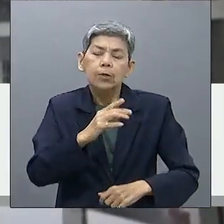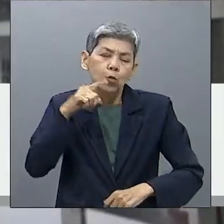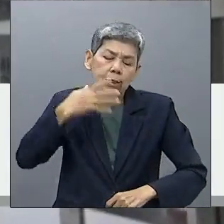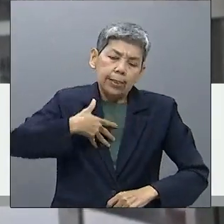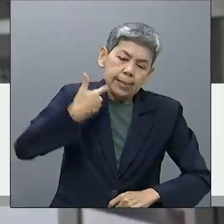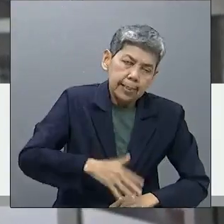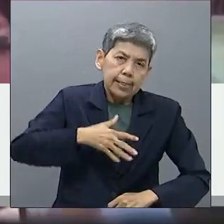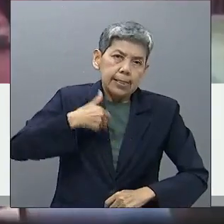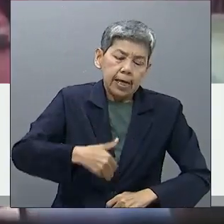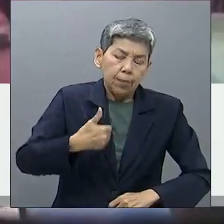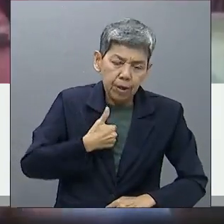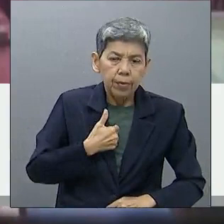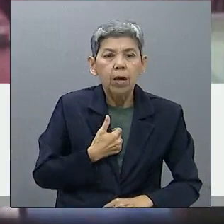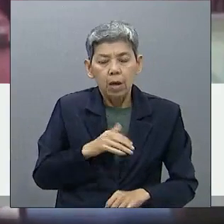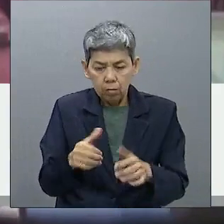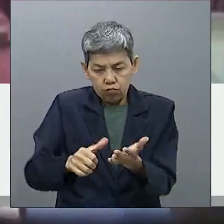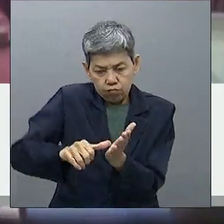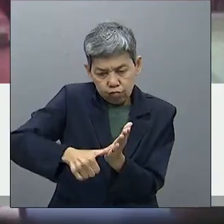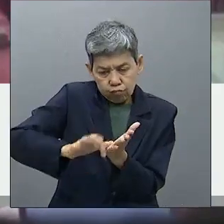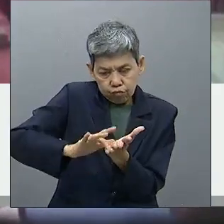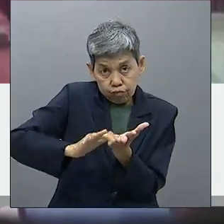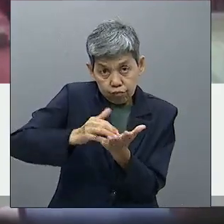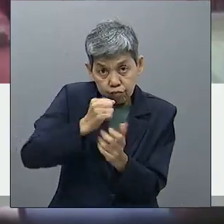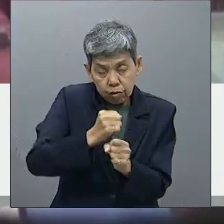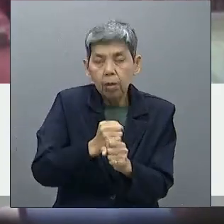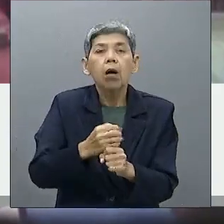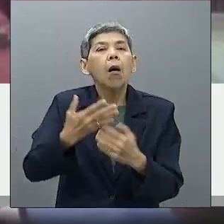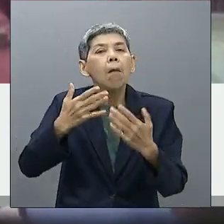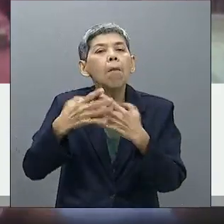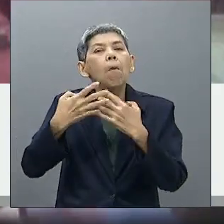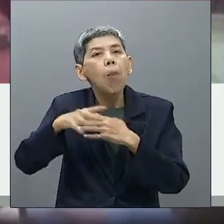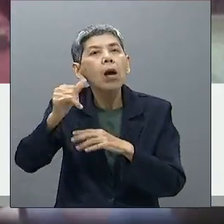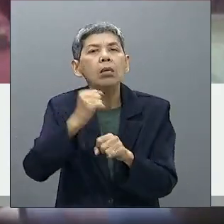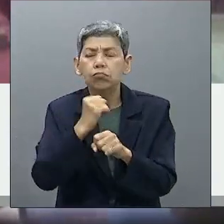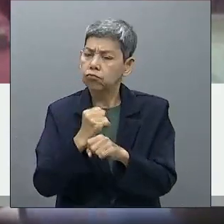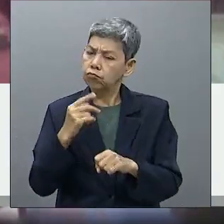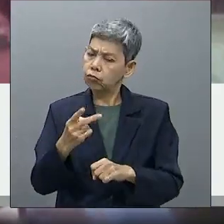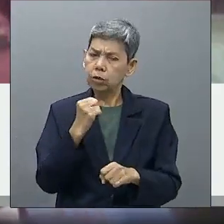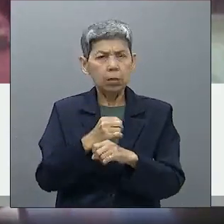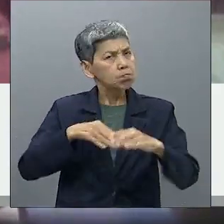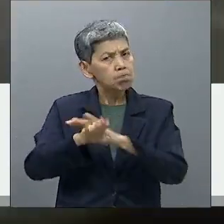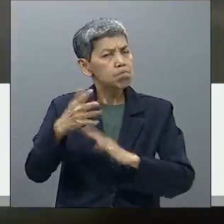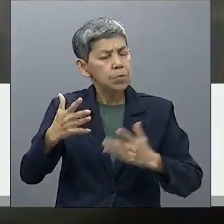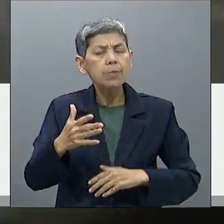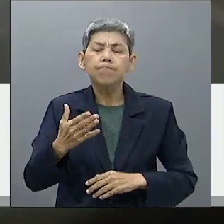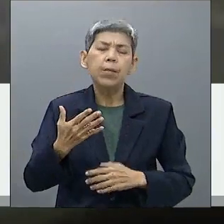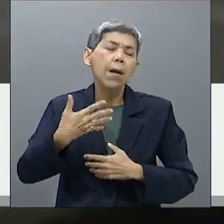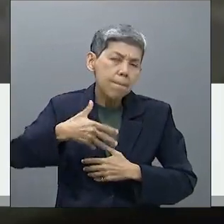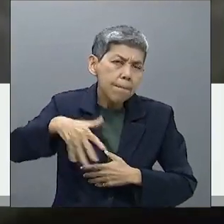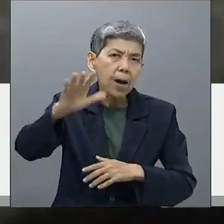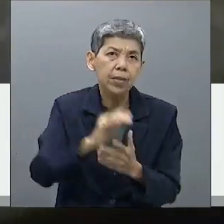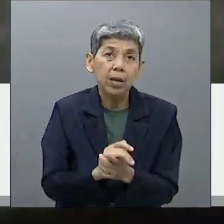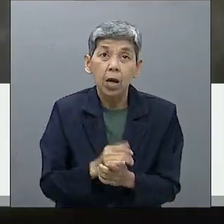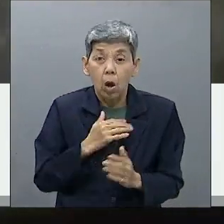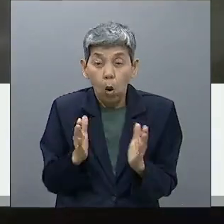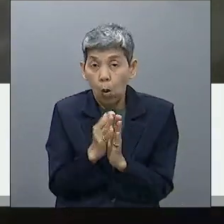ผู้อื่นนำตัวไปพิมพ์ลายนิ้วมือแต่ปล่อยตัวกลับนะคะเนื่องจากไม่มีพฤติกรรมหลบหนีส่วนคนที่อยู่